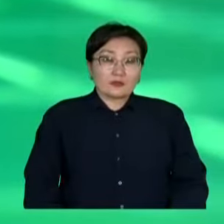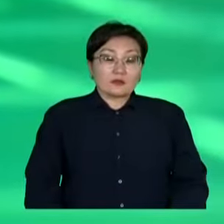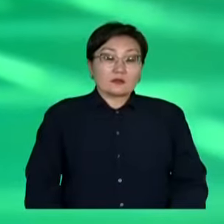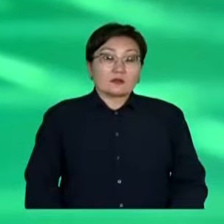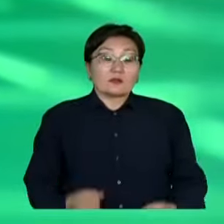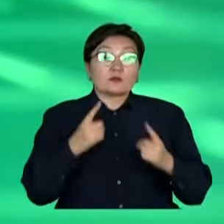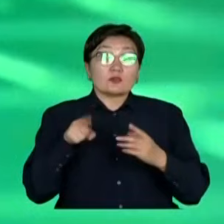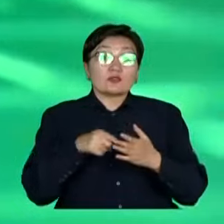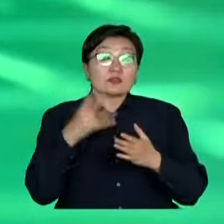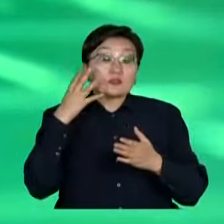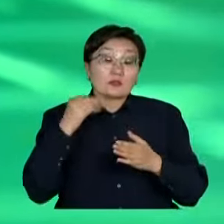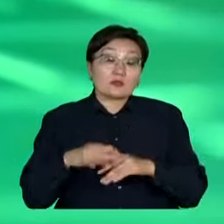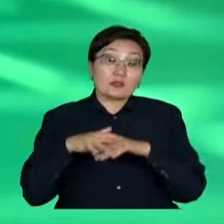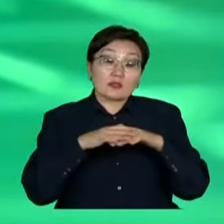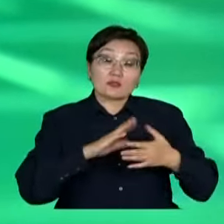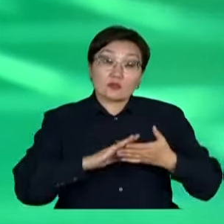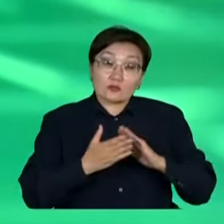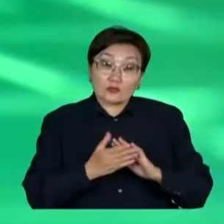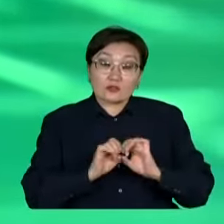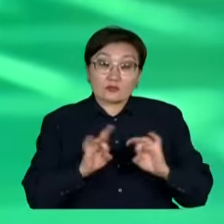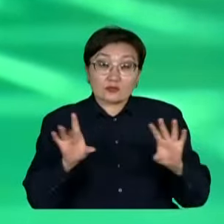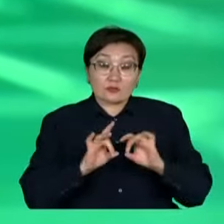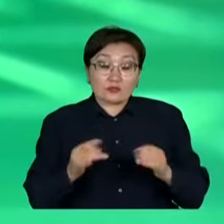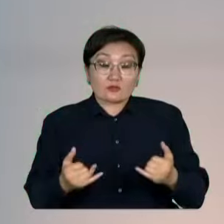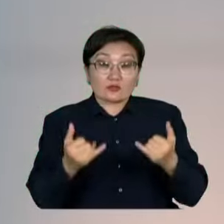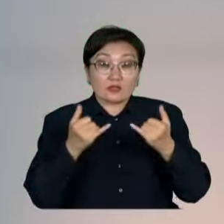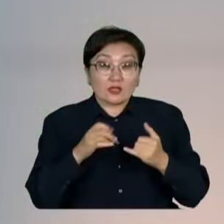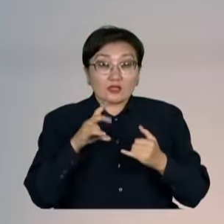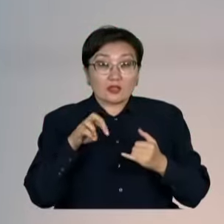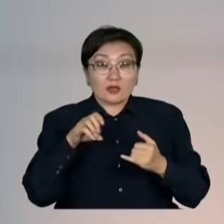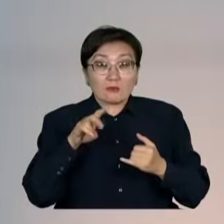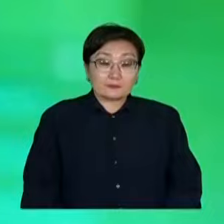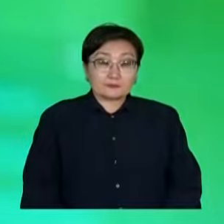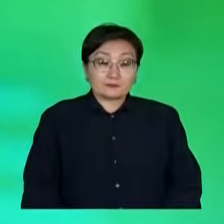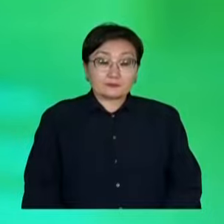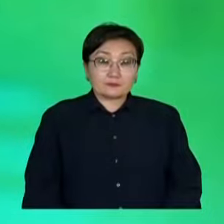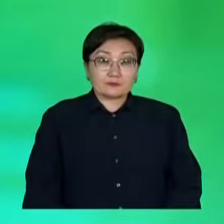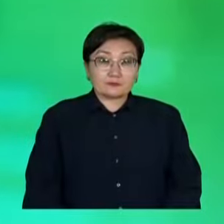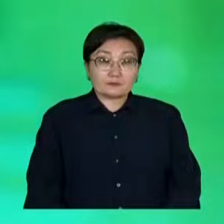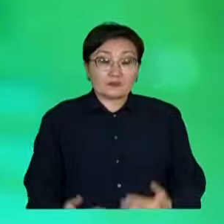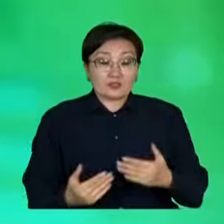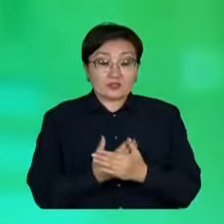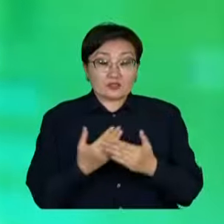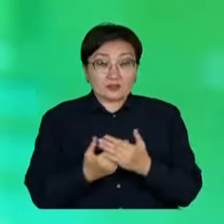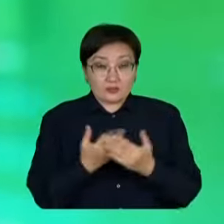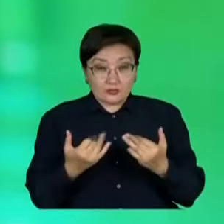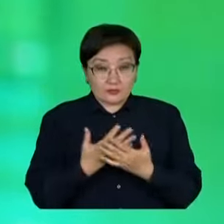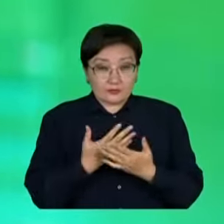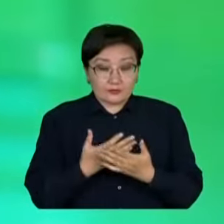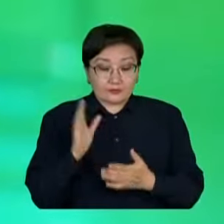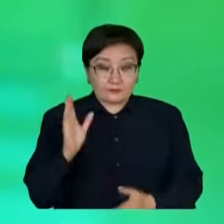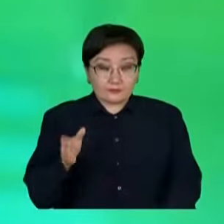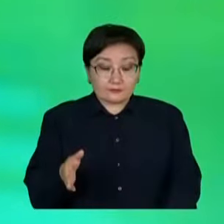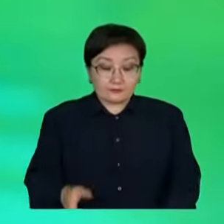алып шаһардың инвестициялық ахуалы туралы айтқан қонағымыз Нариман Ибрагимов болды. Жаңалықтардың екінші жартысынан